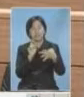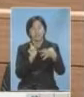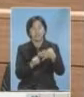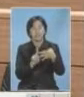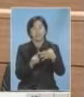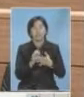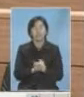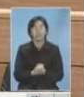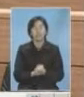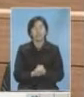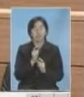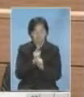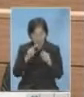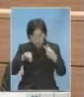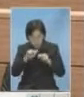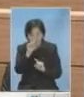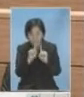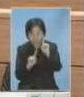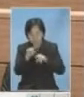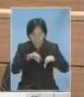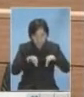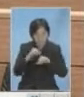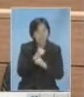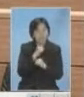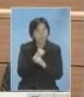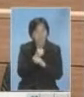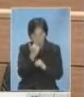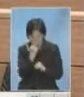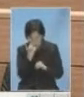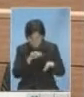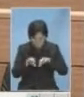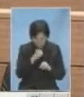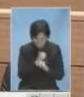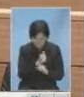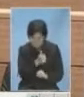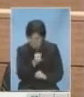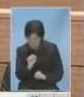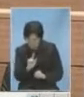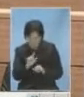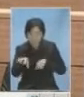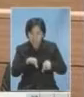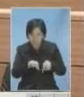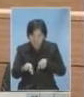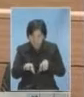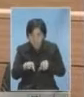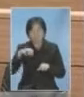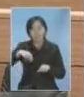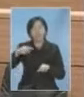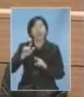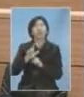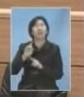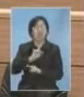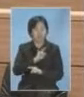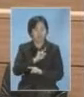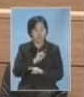ารกิจที่2ครับติดตามตรวจสอบประเมินผลดำเนินงานอย่างมีประสิทธิภาพและประสิทธิผลอันนี้ก็เป็นงานทั่วไปของสำนักปลัดครับ3